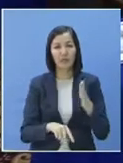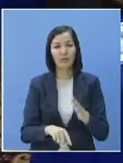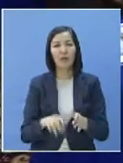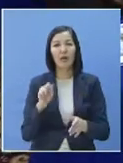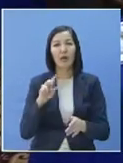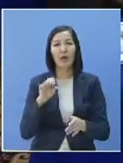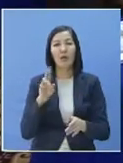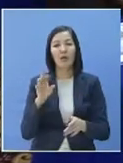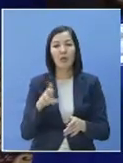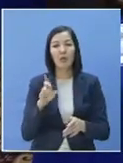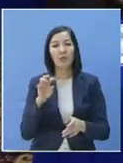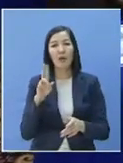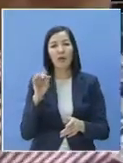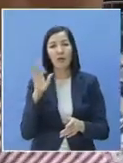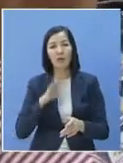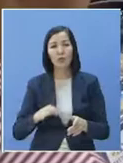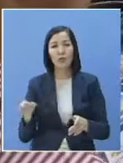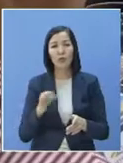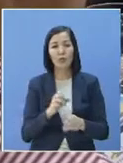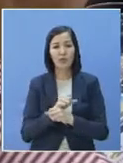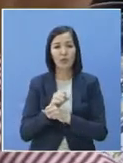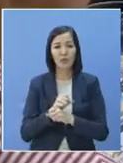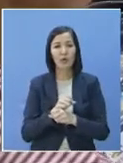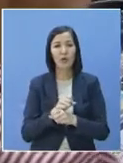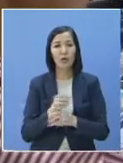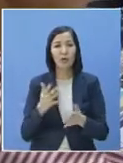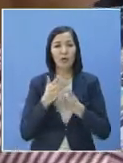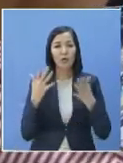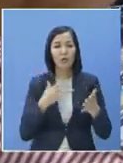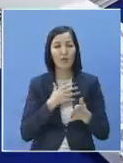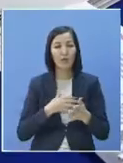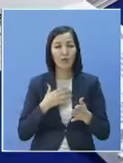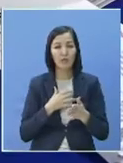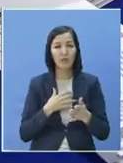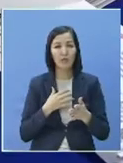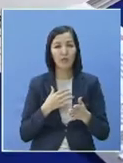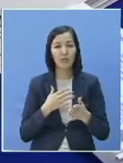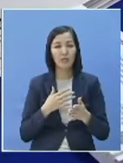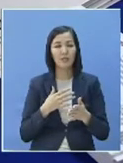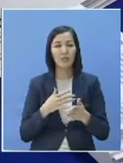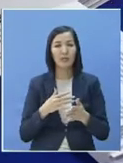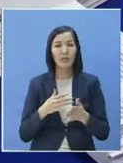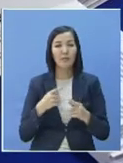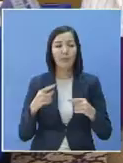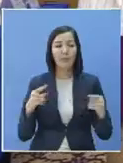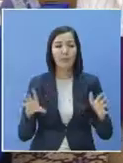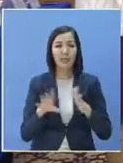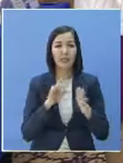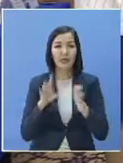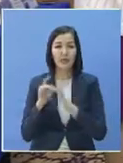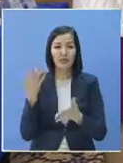мен Балқаш көлдерінің өзі-ақ аймақ тартымдылығына сеп. Бұл жолы жетісулықтар өңірдегі таңдаулы деген өзге де демалыс кешендерін